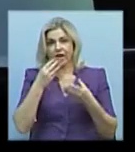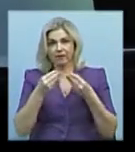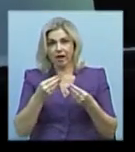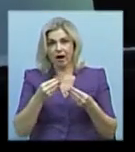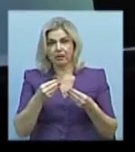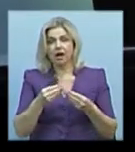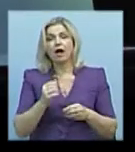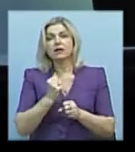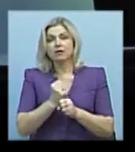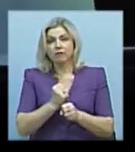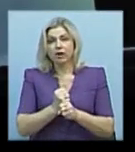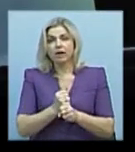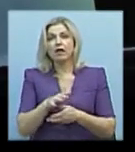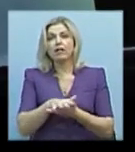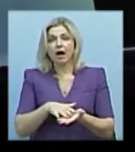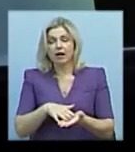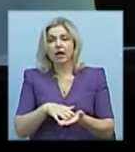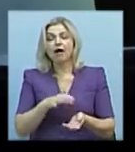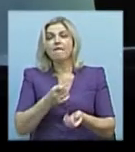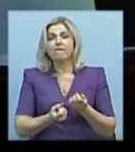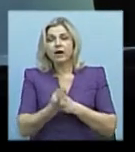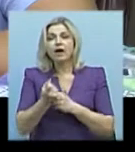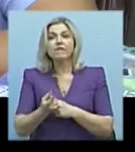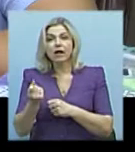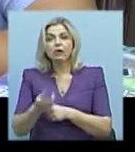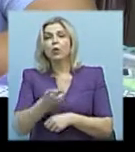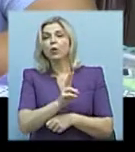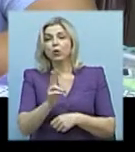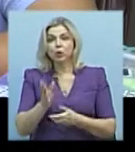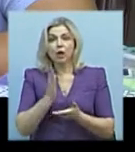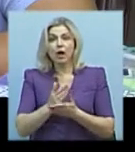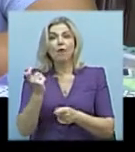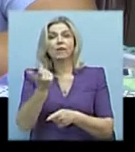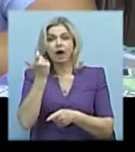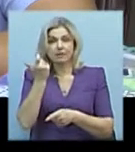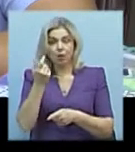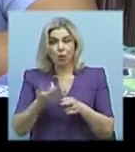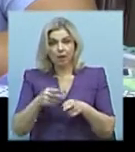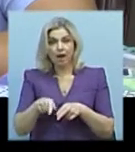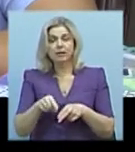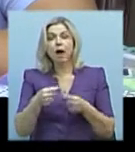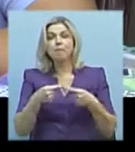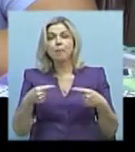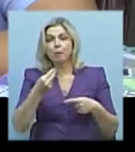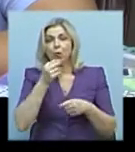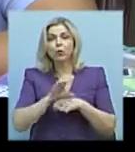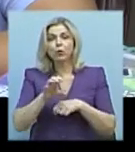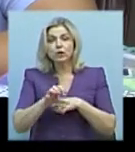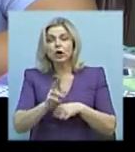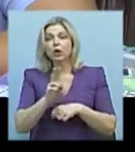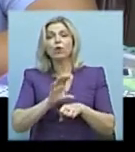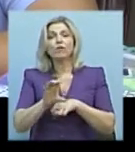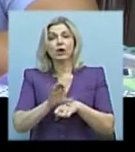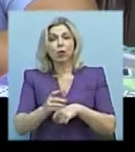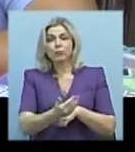фальсифікатом. Проводяться далі виявлення, хто є власником цієї продукції, хто є виробником, тому